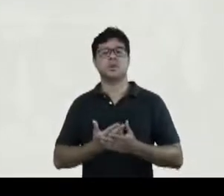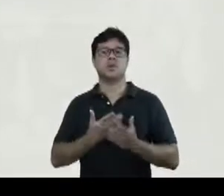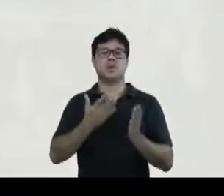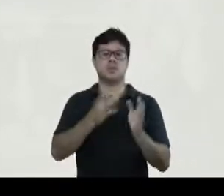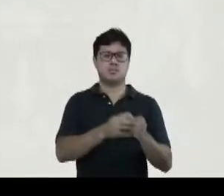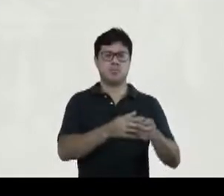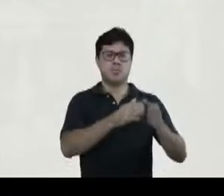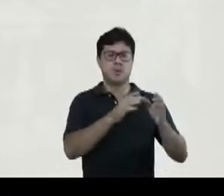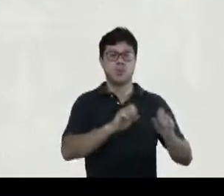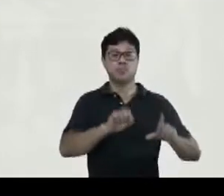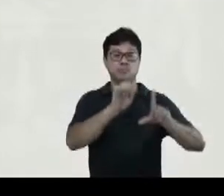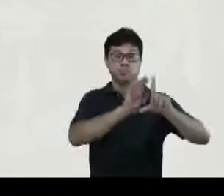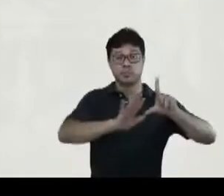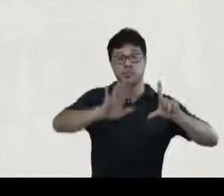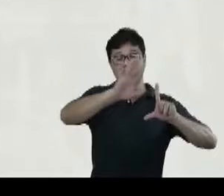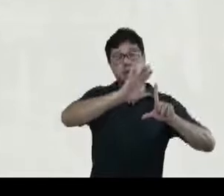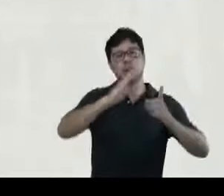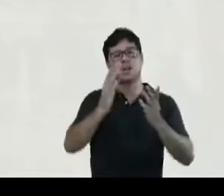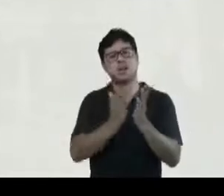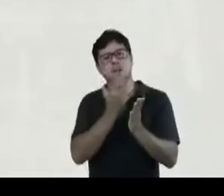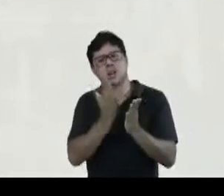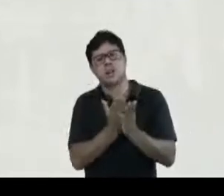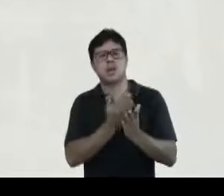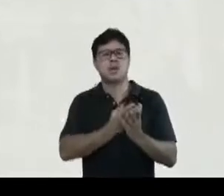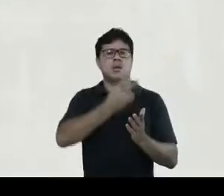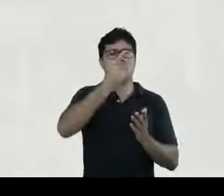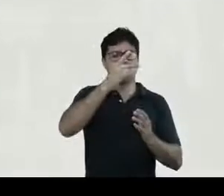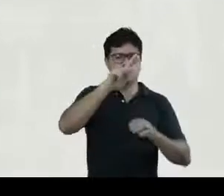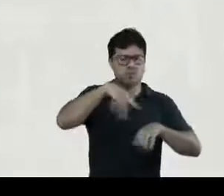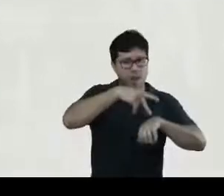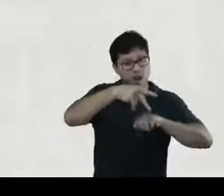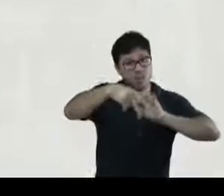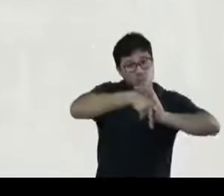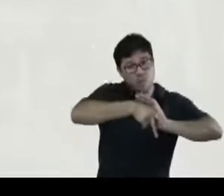Nationalbibliografien, fördert auch eine gewisse Homogenisierung.